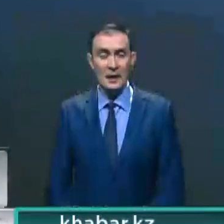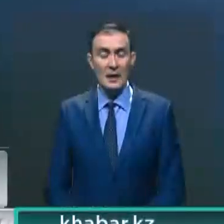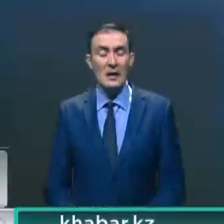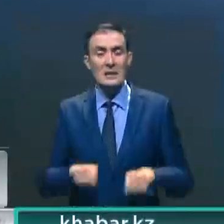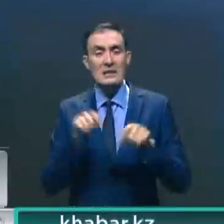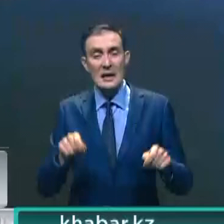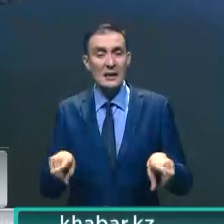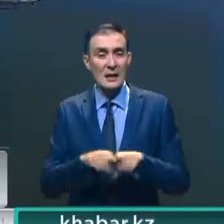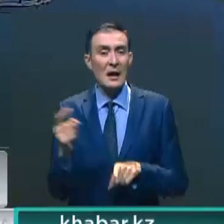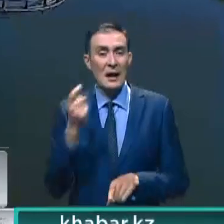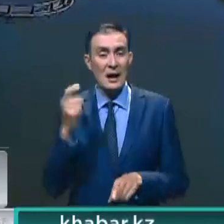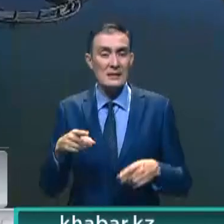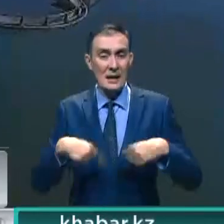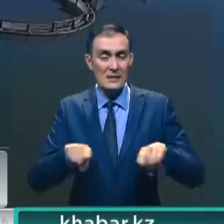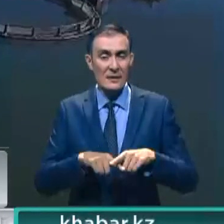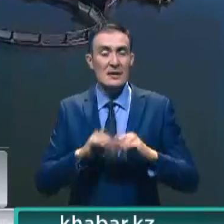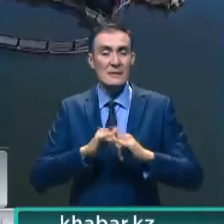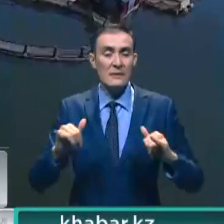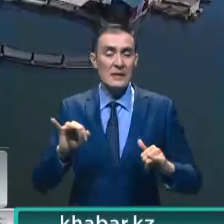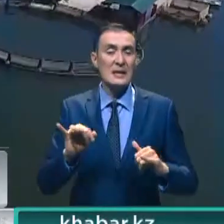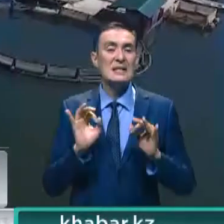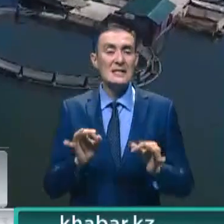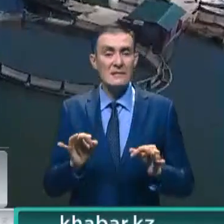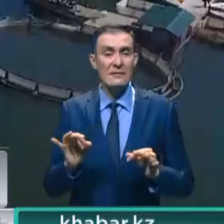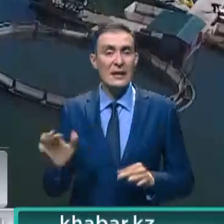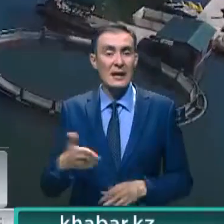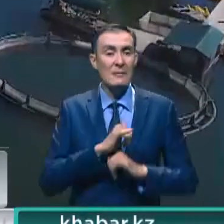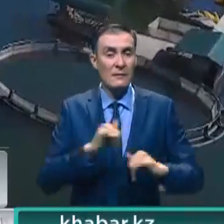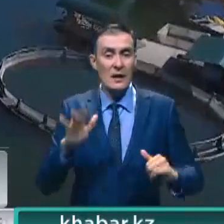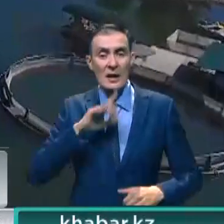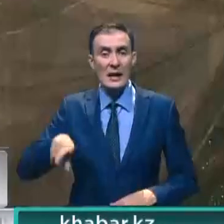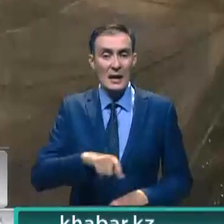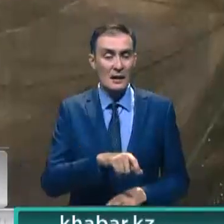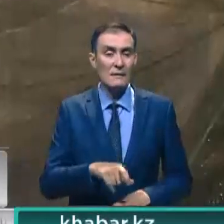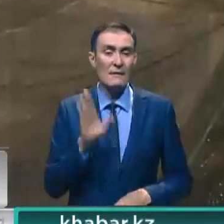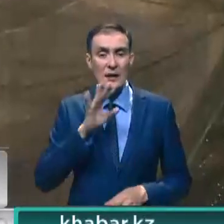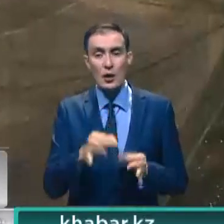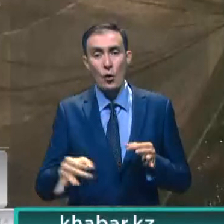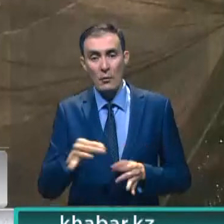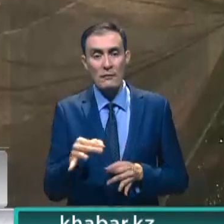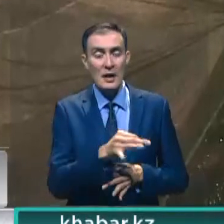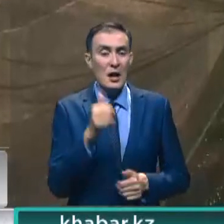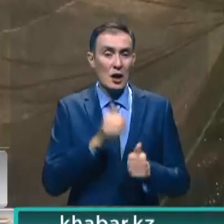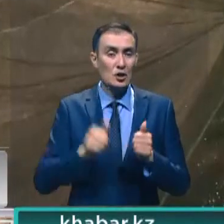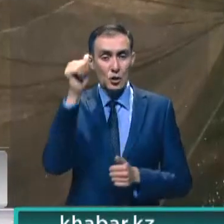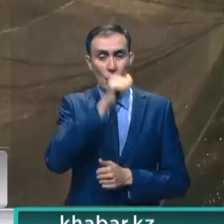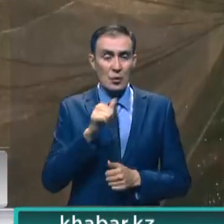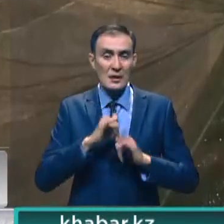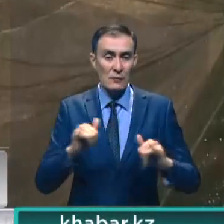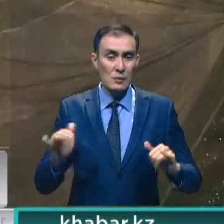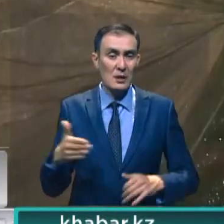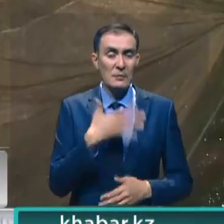Создание садковых хозяйств параллельно стимулирует и естественное зарыбление рек и водоемов. Параллельно мы ежегодно ведем зарыбление